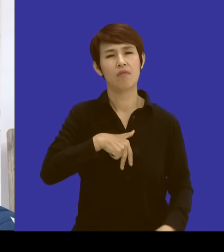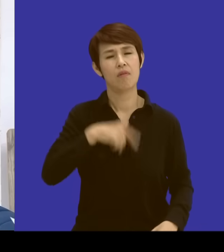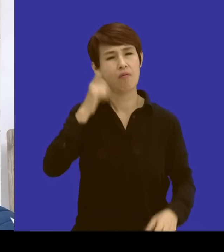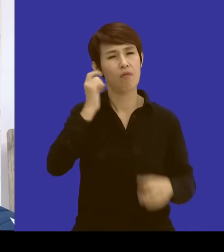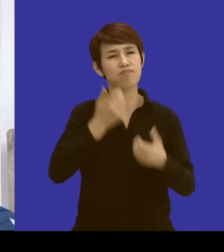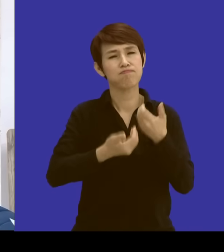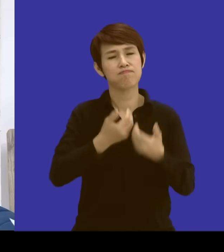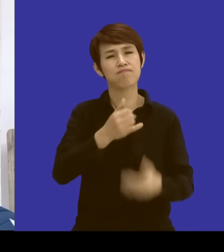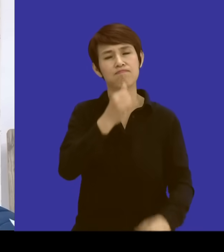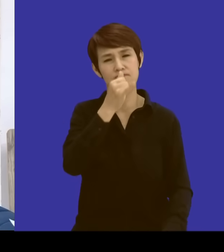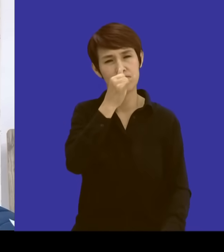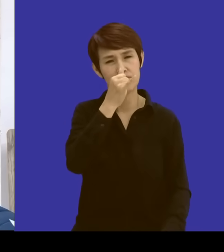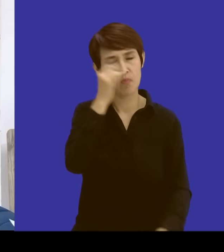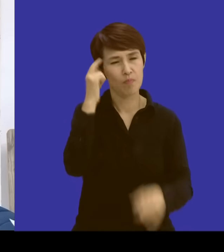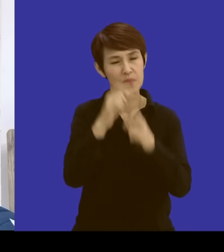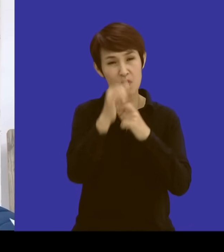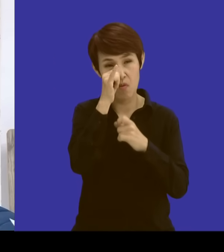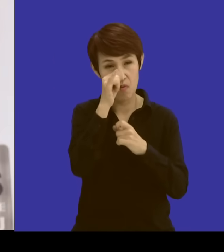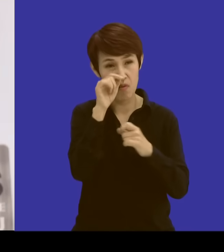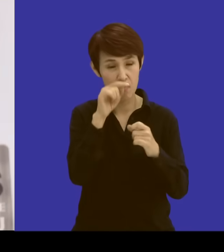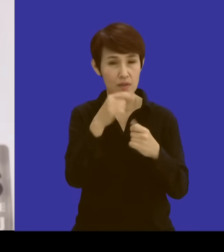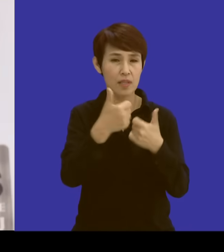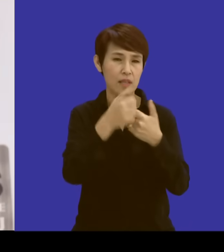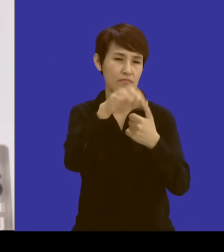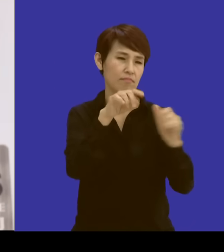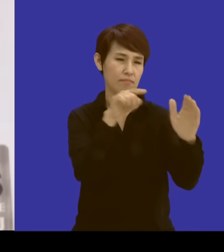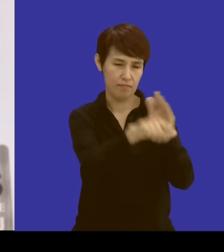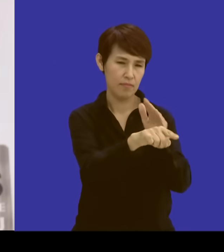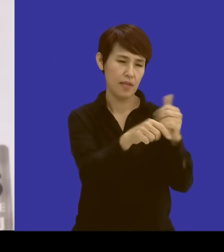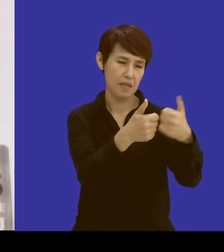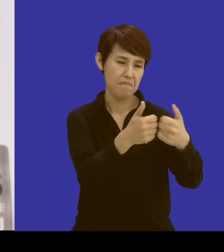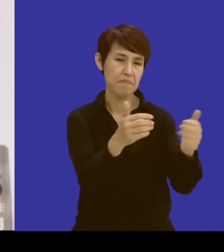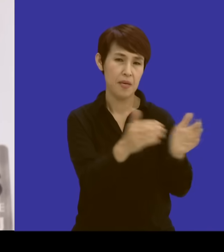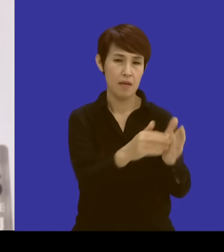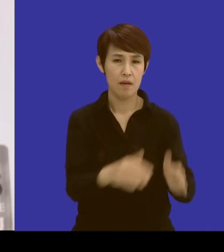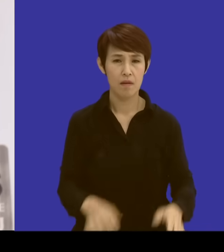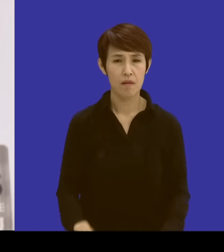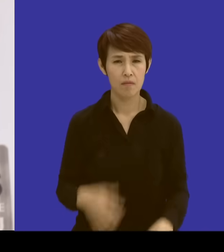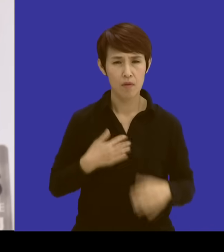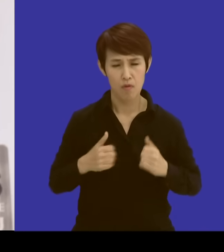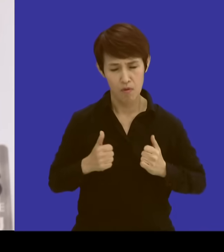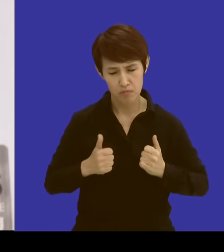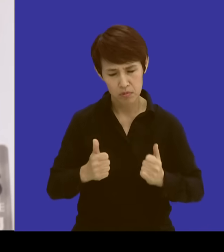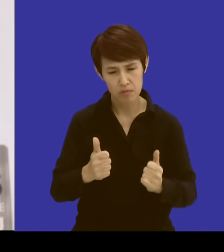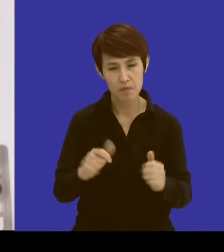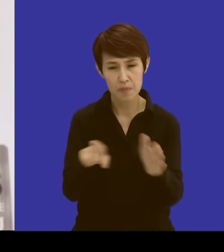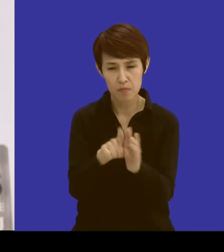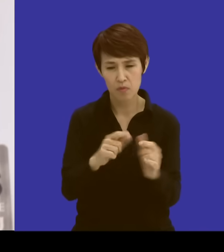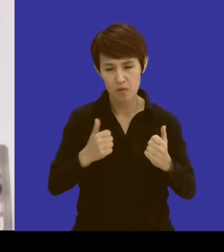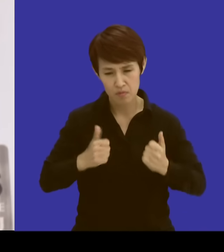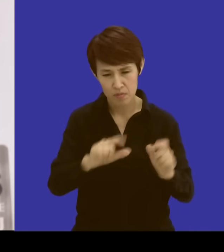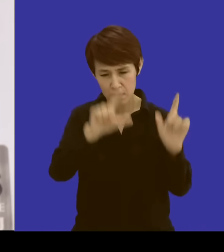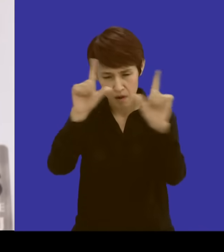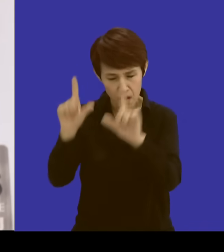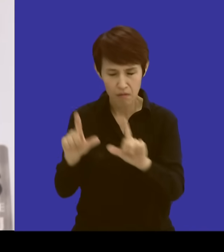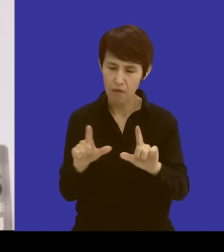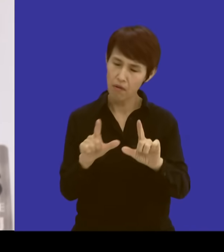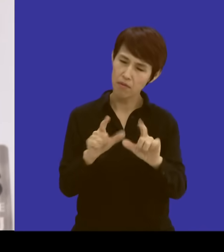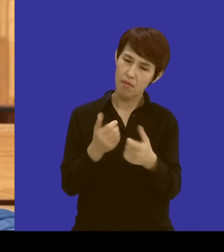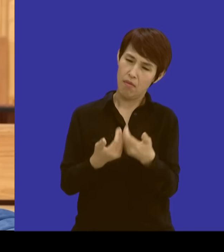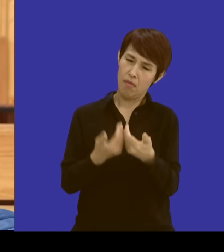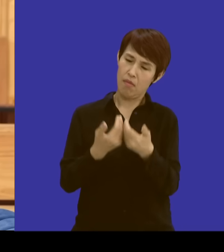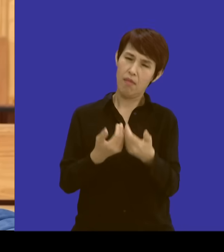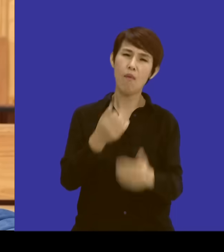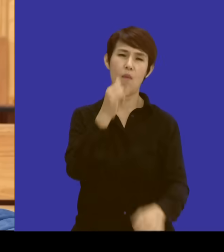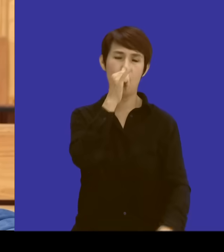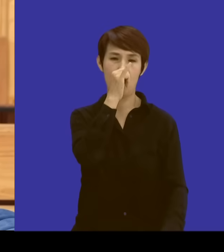그 상담실을 찾았던 기억도 있고 하여튼 좀 그 열심히 하면서도 이건 아니지 하는 그런 어려움이 있었던 것 같아요. 네.